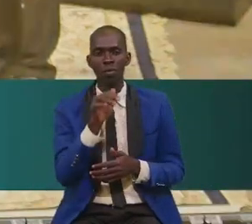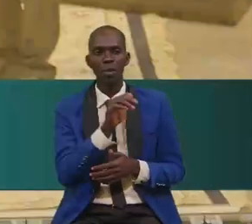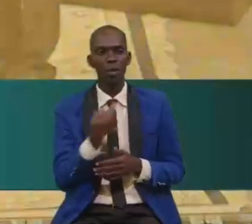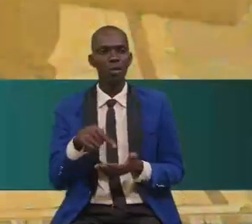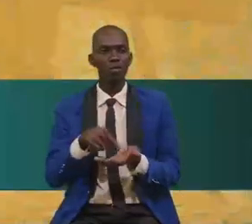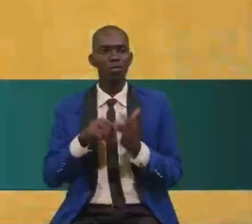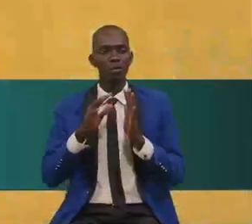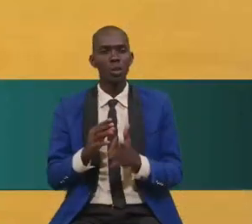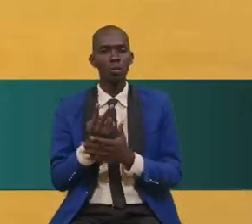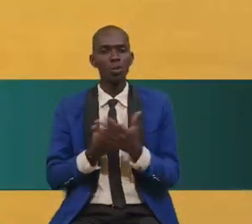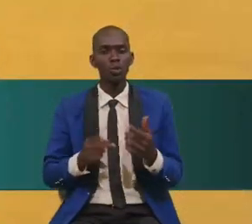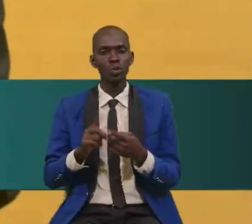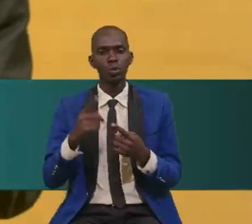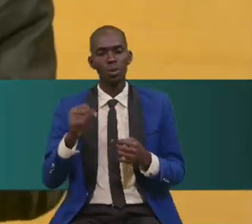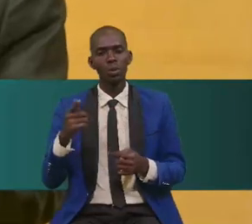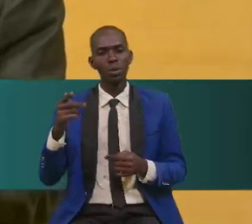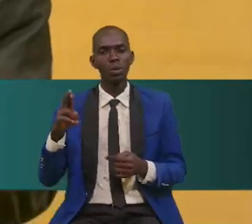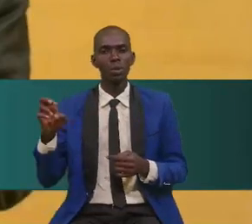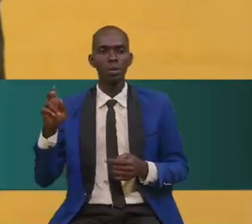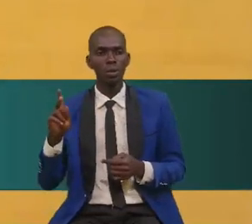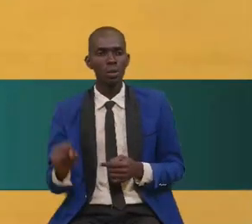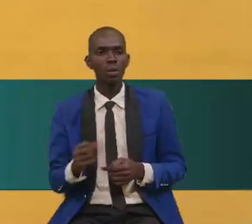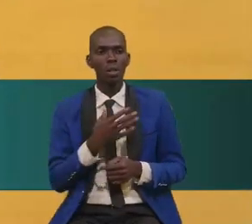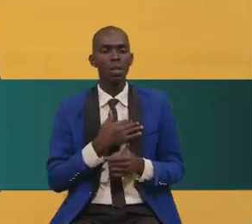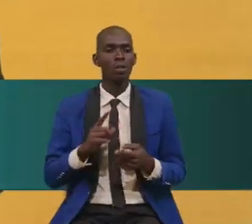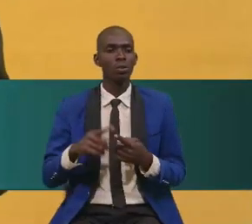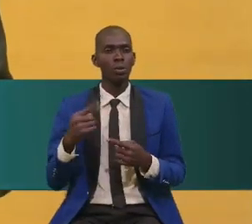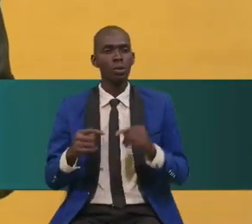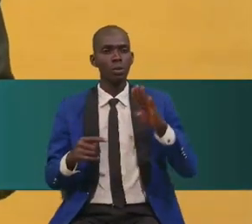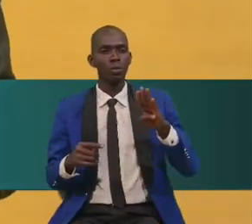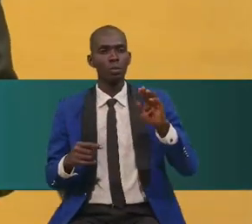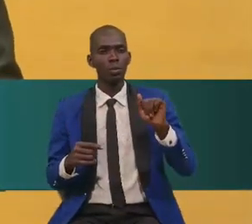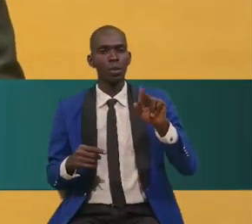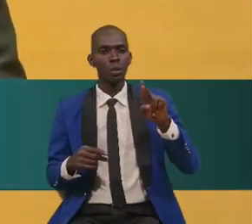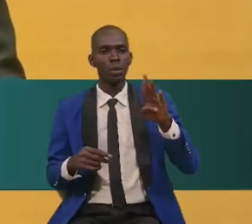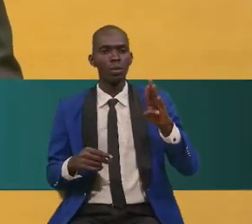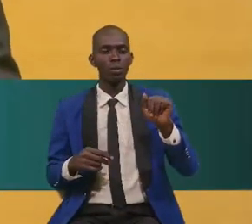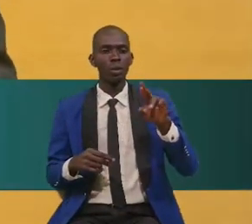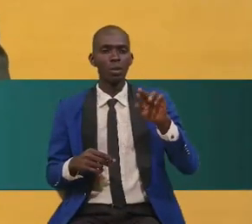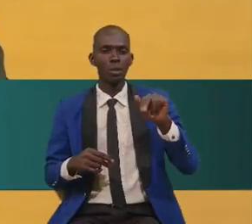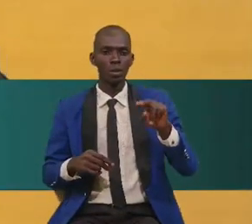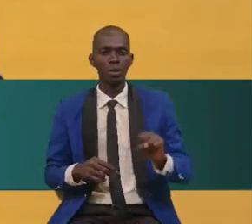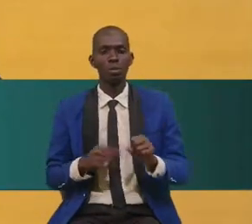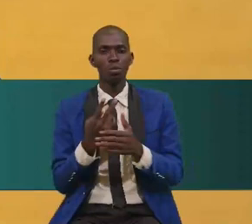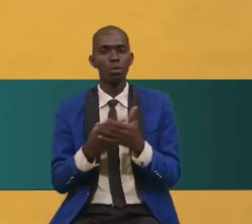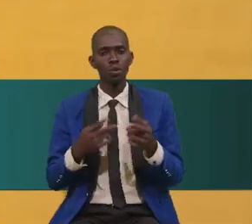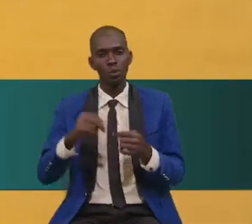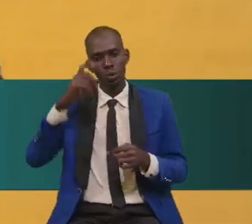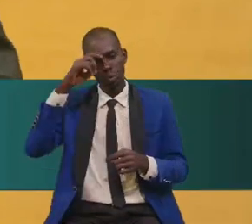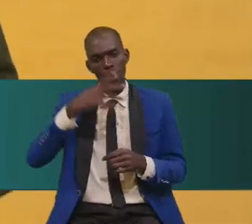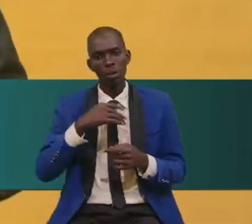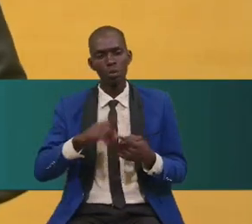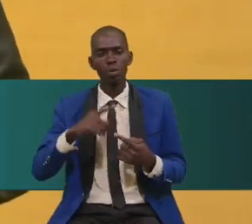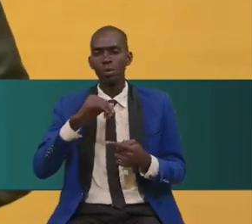aux barbares, aux savants et aux ignorants. Verset 15. Ainsi, j'ai un